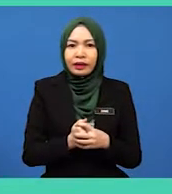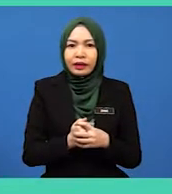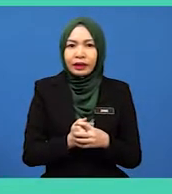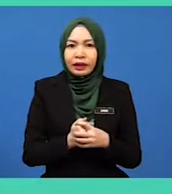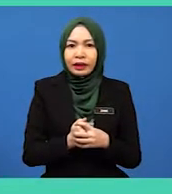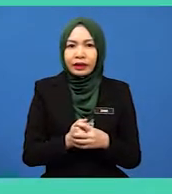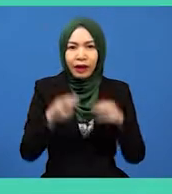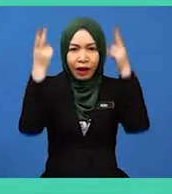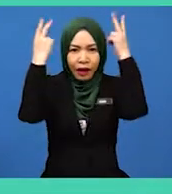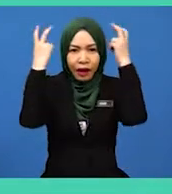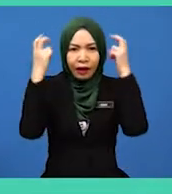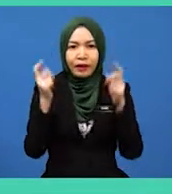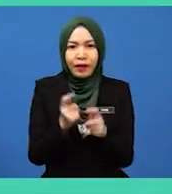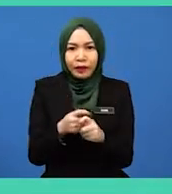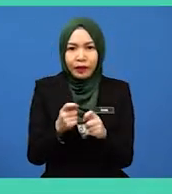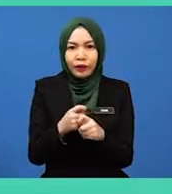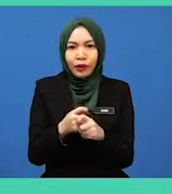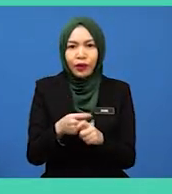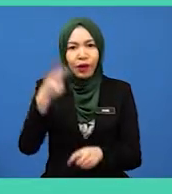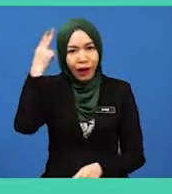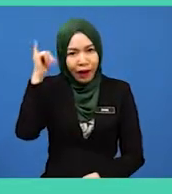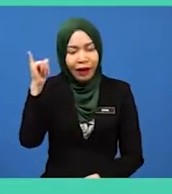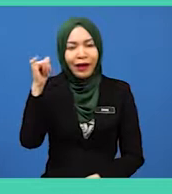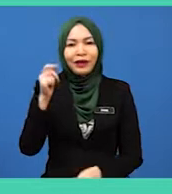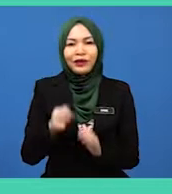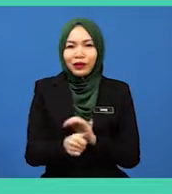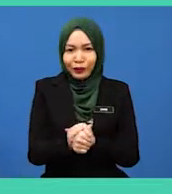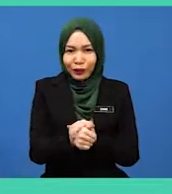Arnab menegur kura-kura. Hai kura-kura,